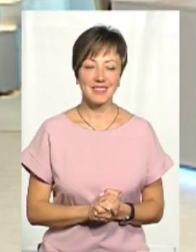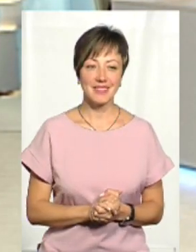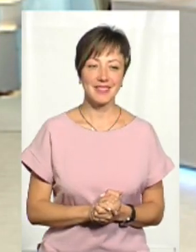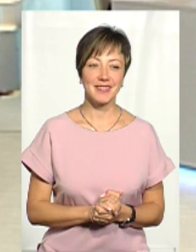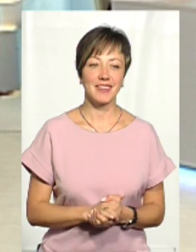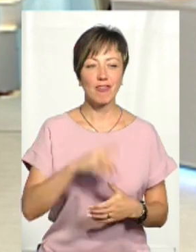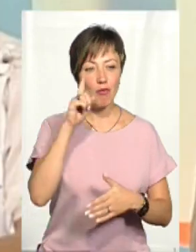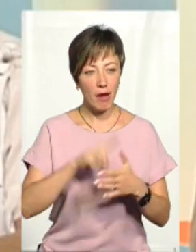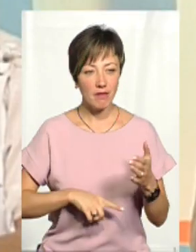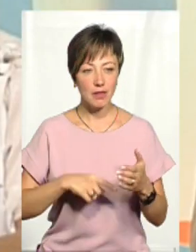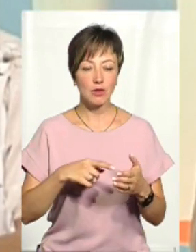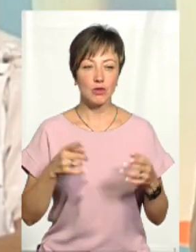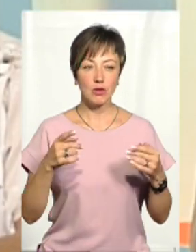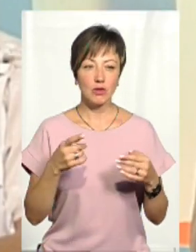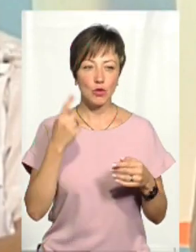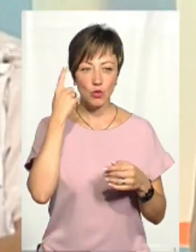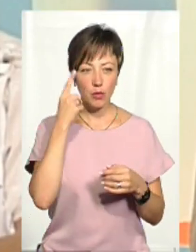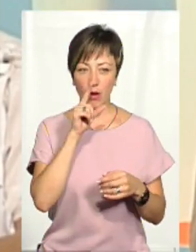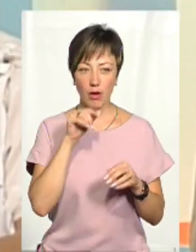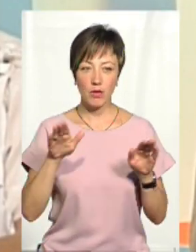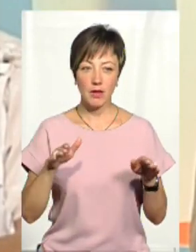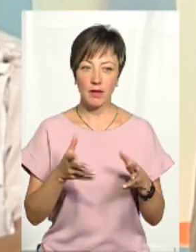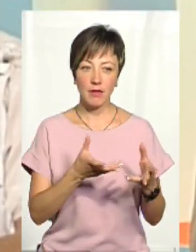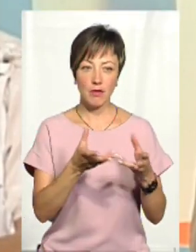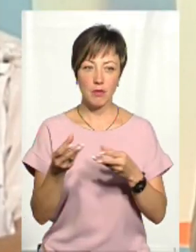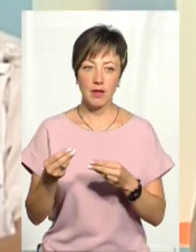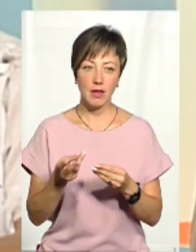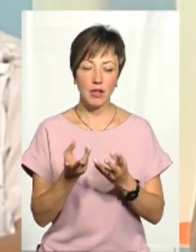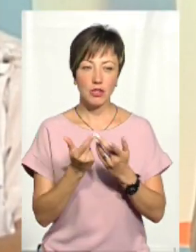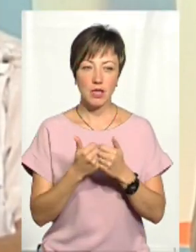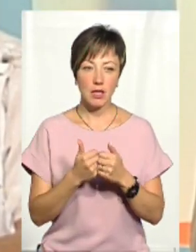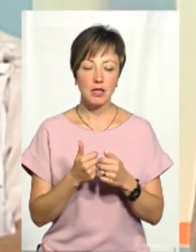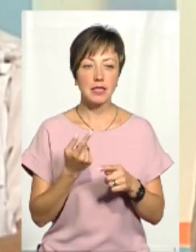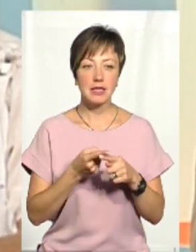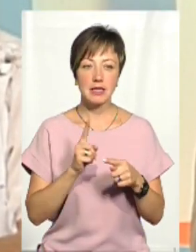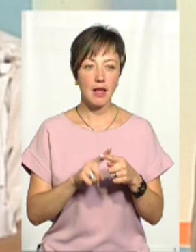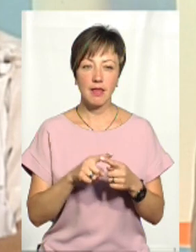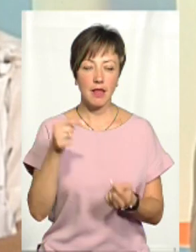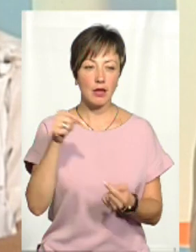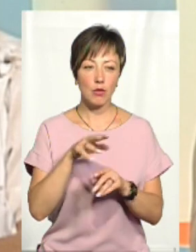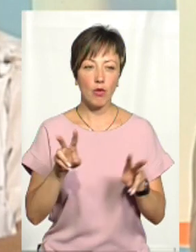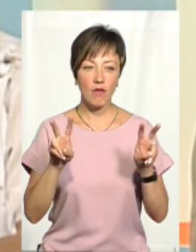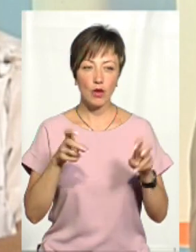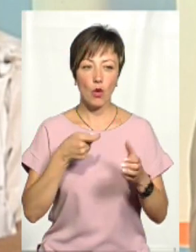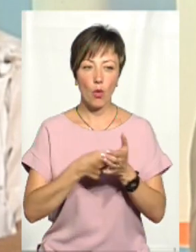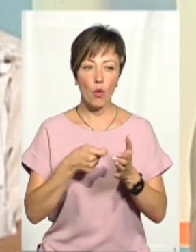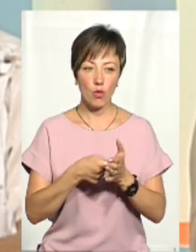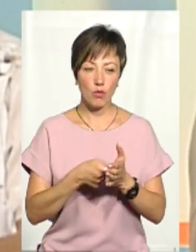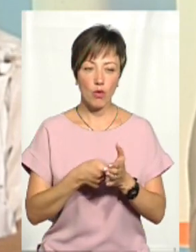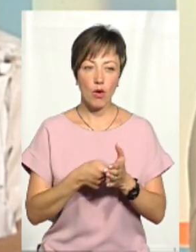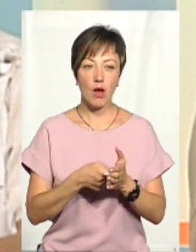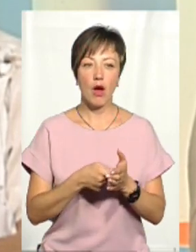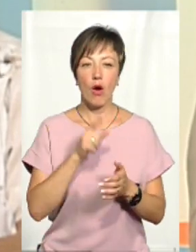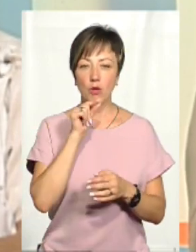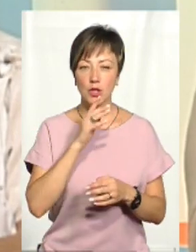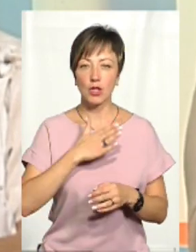питання, значить, я думаю, горобці б не вплинули на його чисельність. Тому що це не типовий вид корму для горобців.